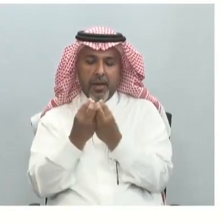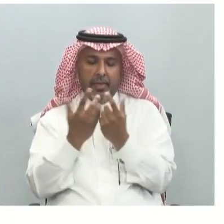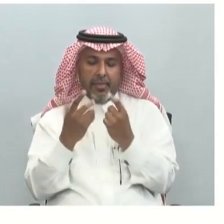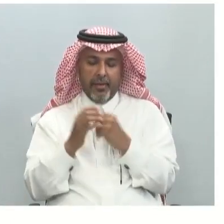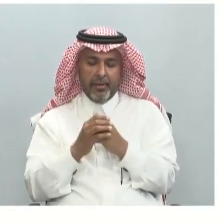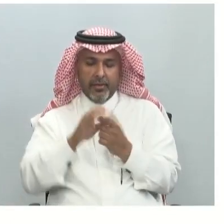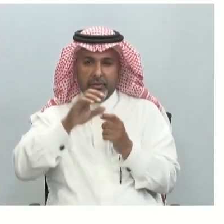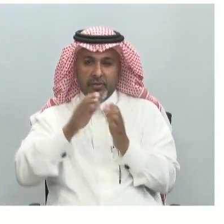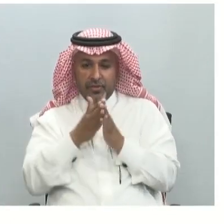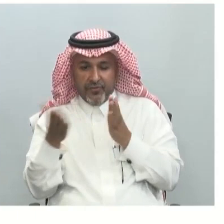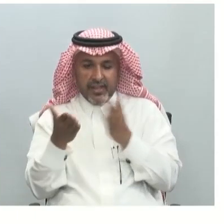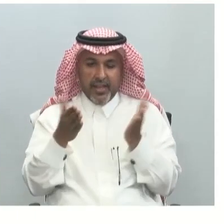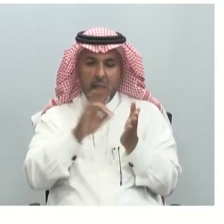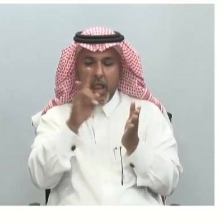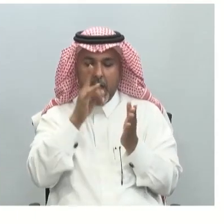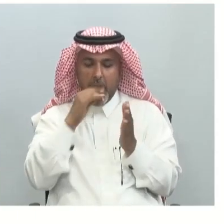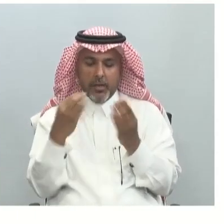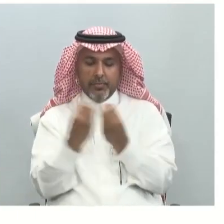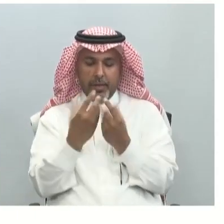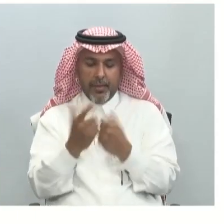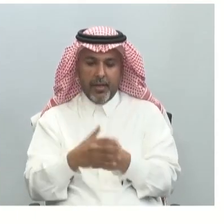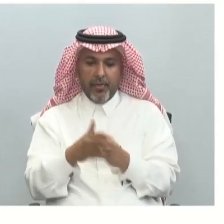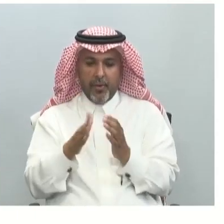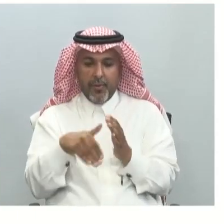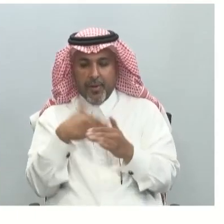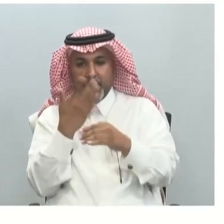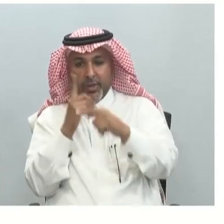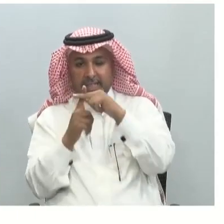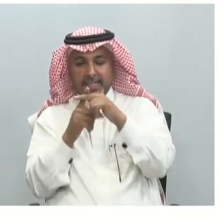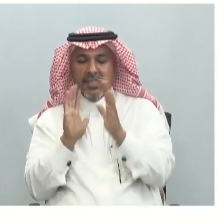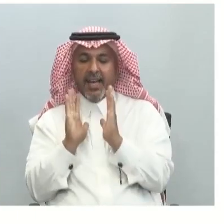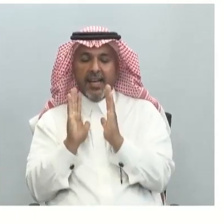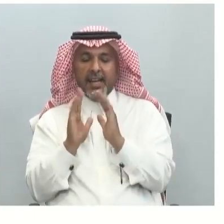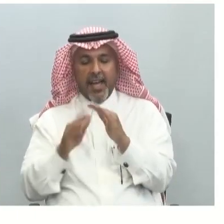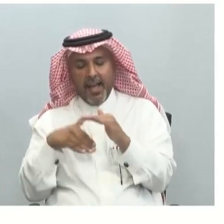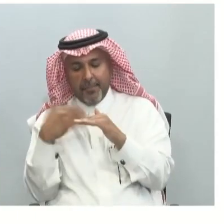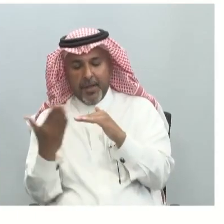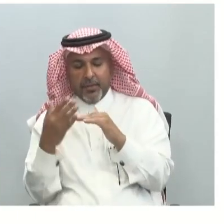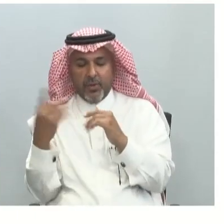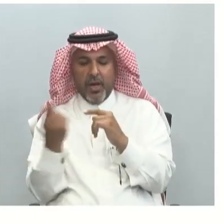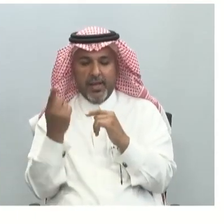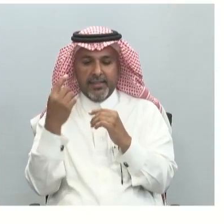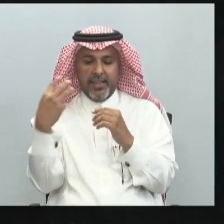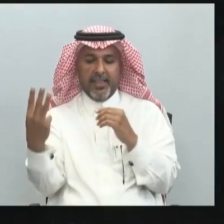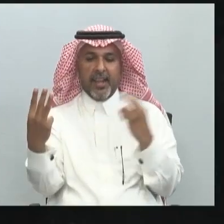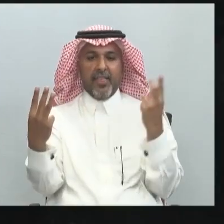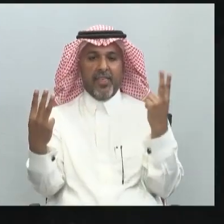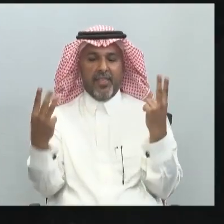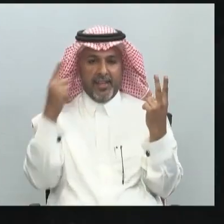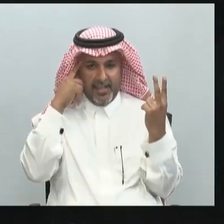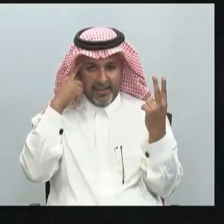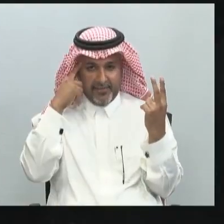كامل الى ان اقف عند اشاره جمع او طرح هي اللي تفصل بين الحدود